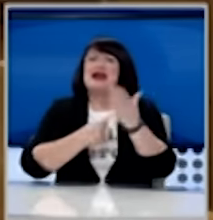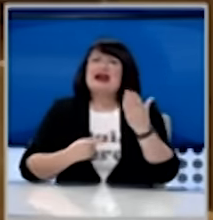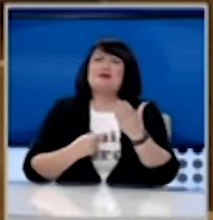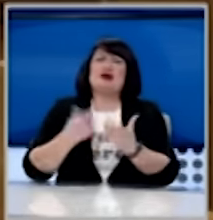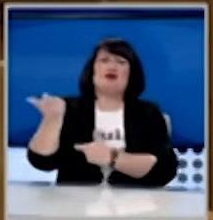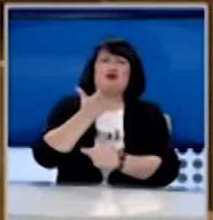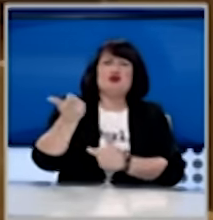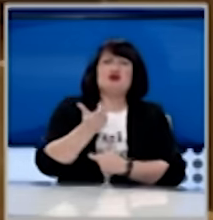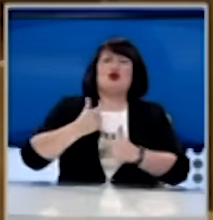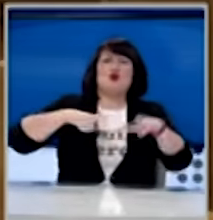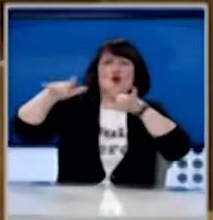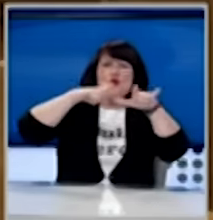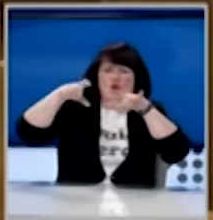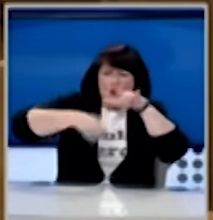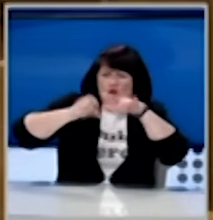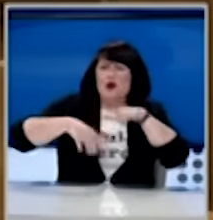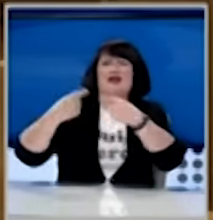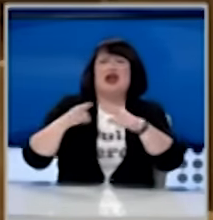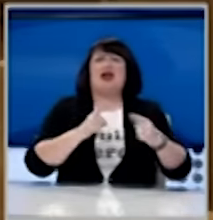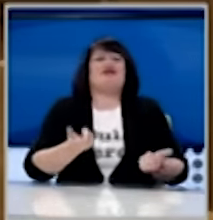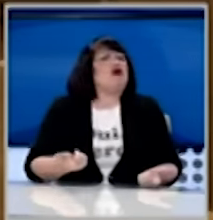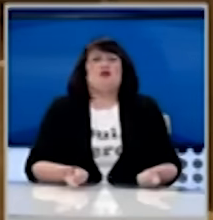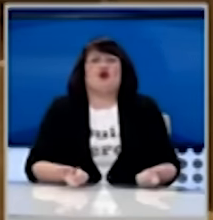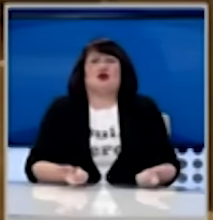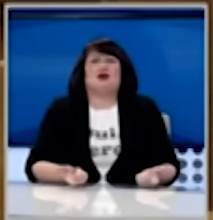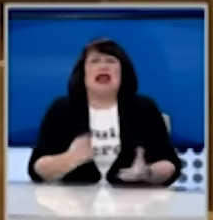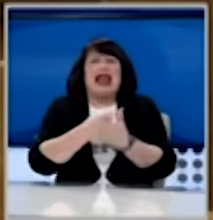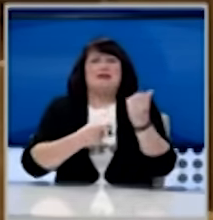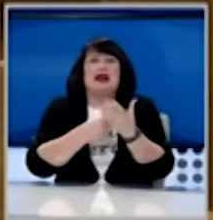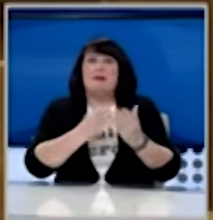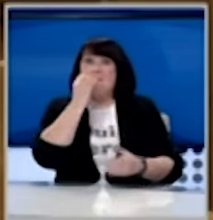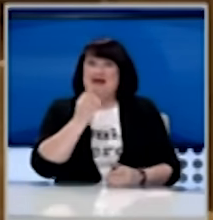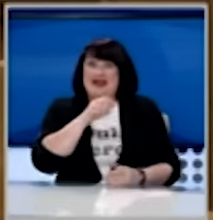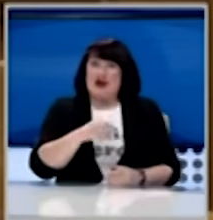μέσων κατάσβεσης για το ότι δίνεται μόλις το